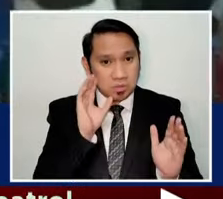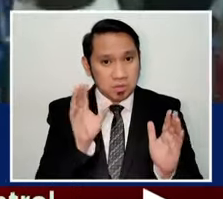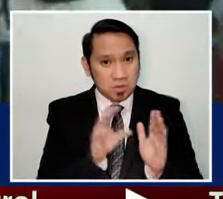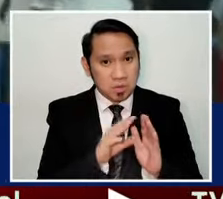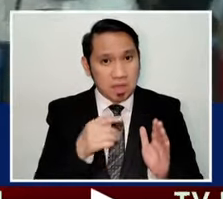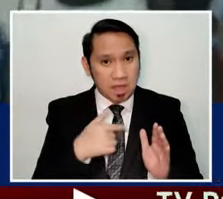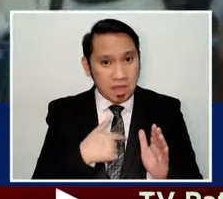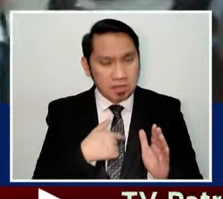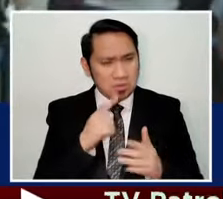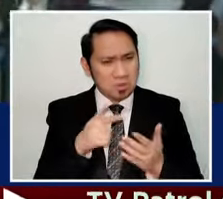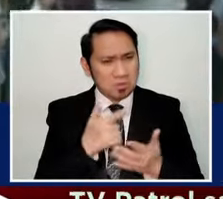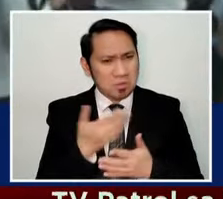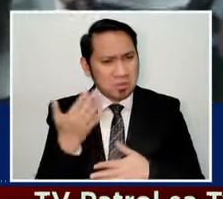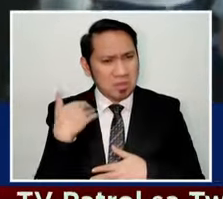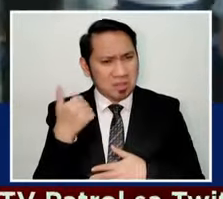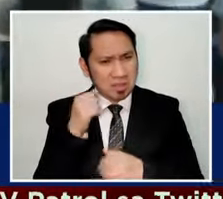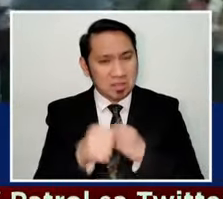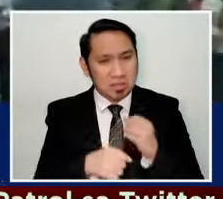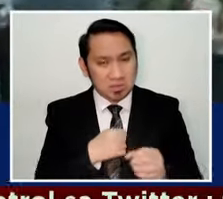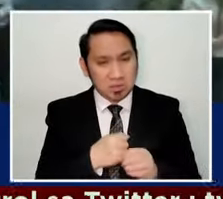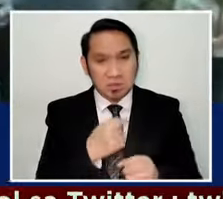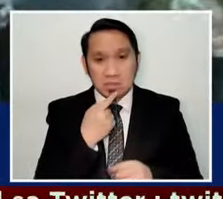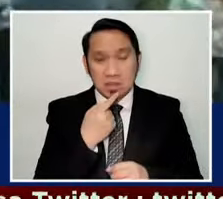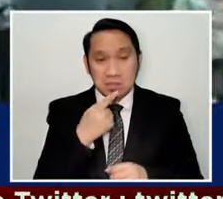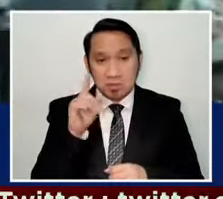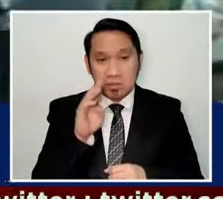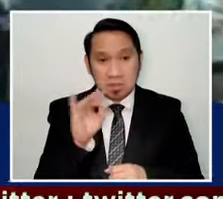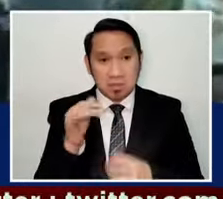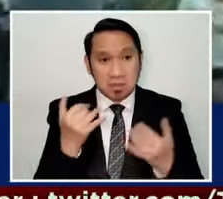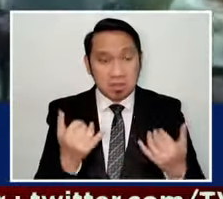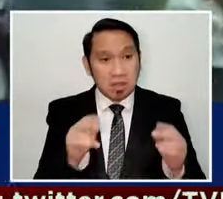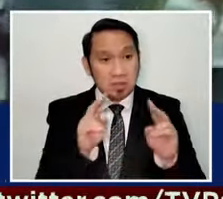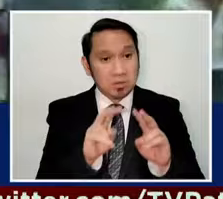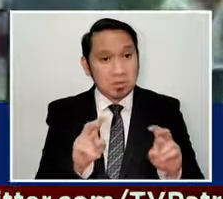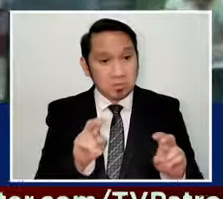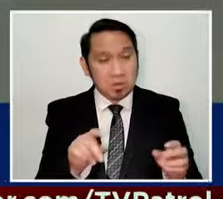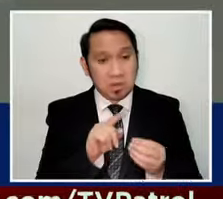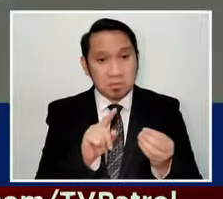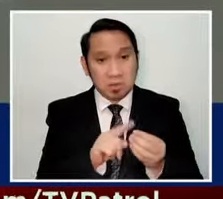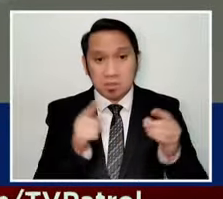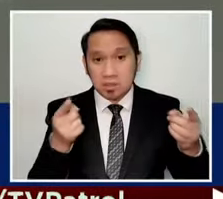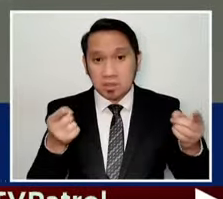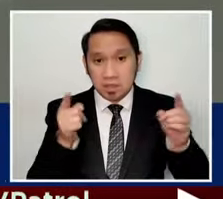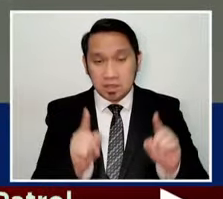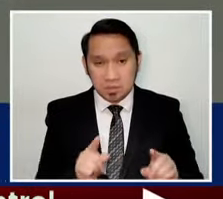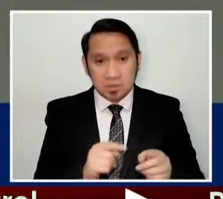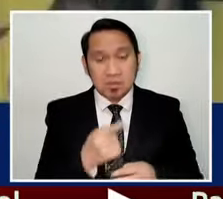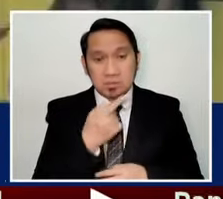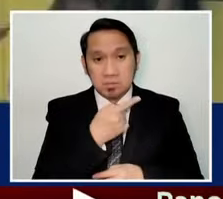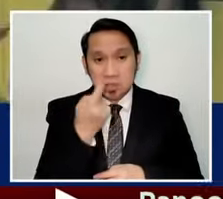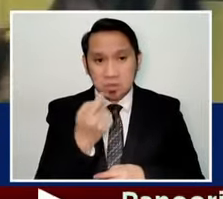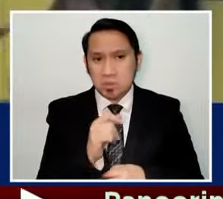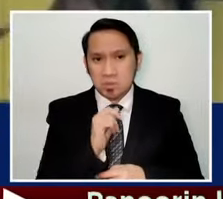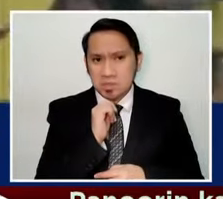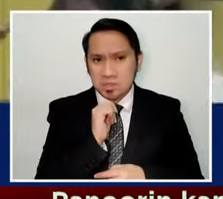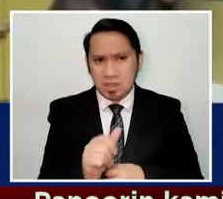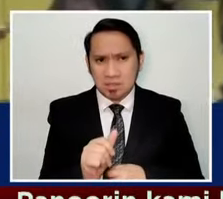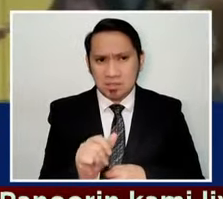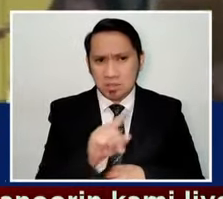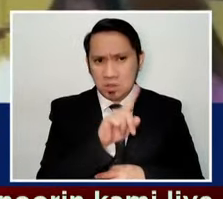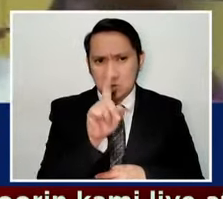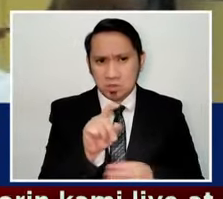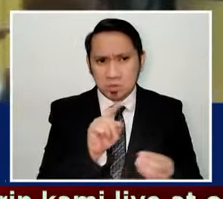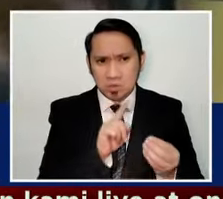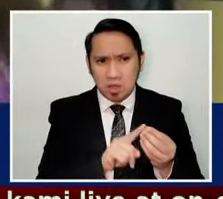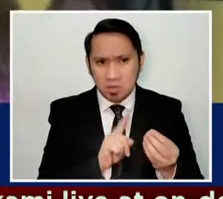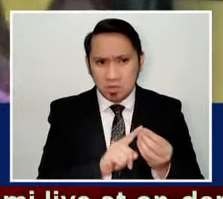ago. Ayon sa Bureau of Immigration, iniimbestigahan na nila ang insidente. Hindi rin karaniwang itinatanong ang yearbook